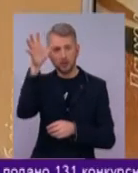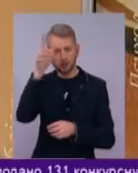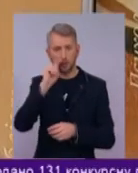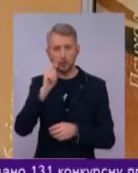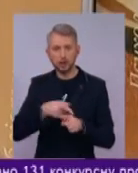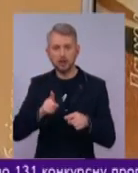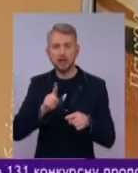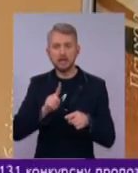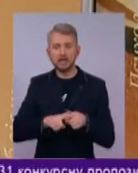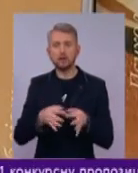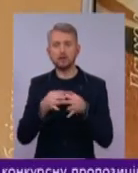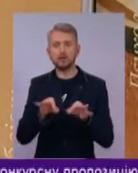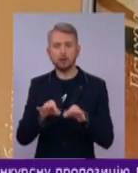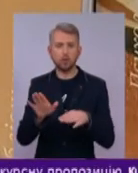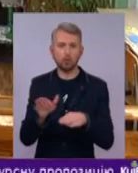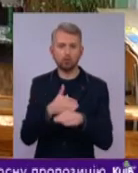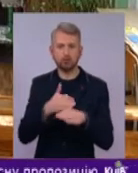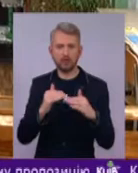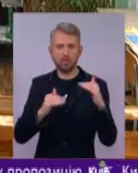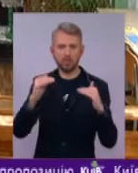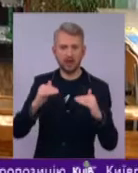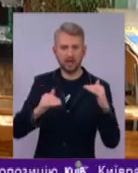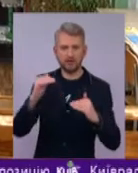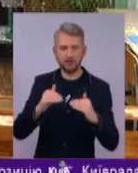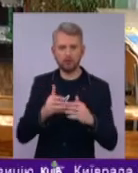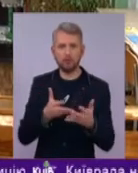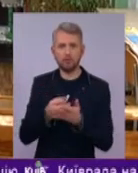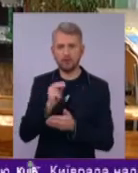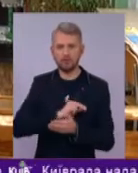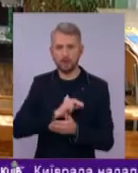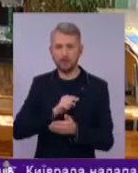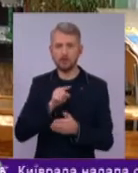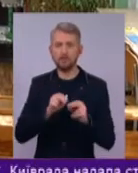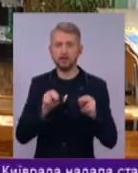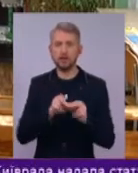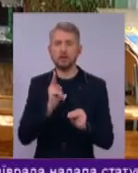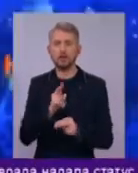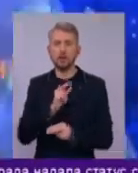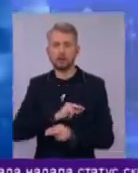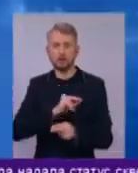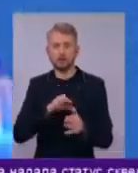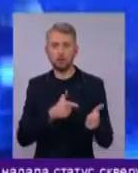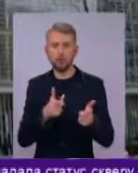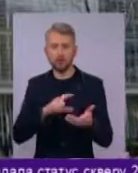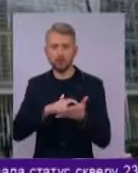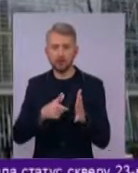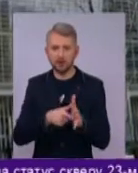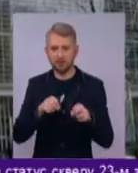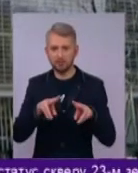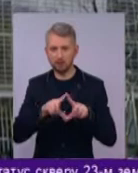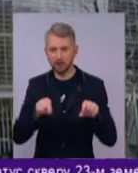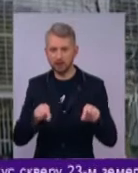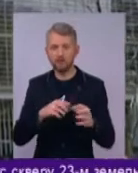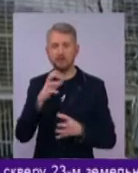це дозволить усунути нерівність в оплаті праці тих вчителів, які працюють у підготовчих класах спеціальних шкіл. Всесвітній